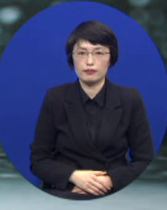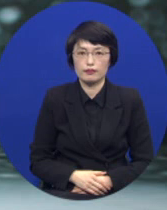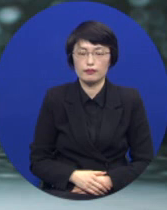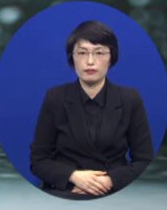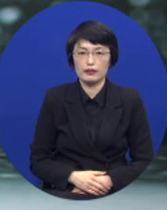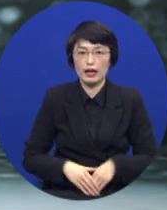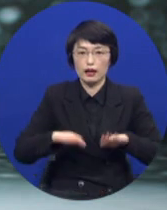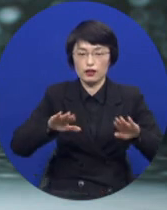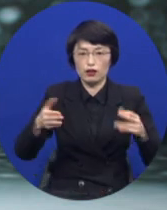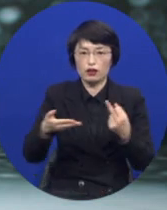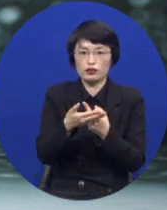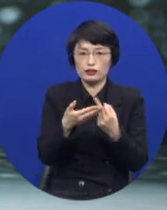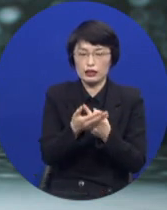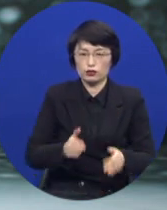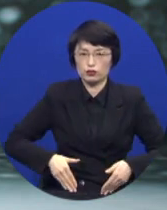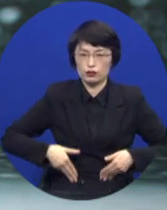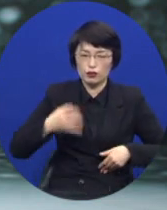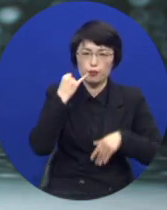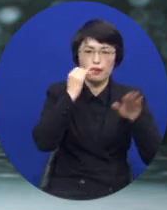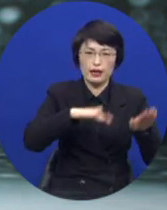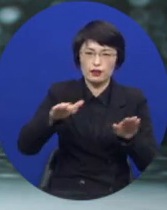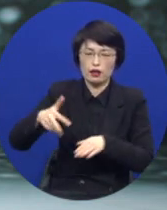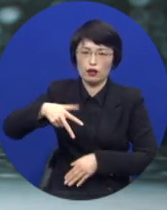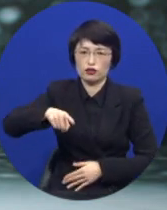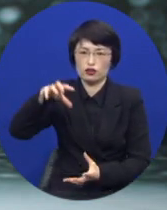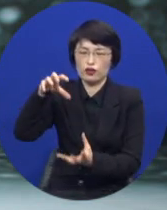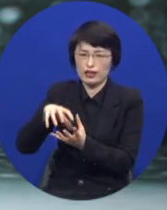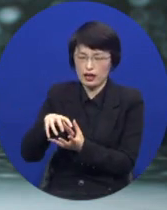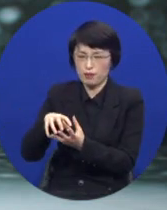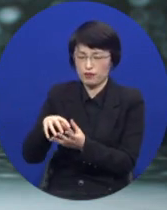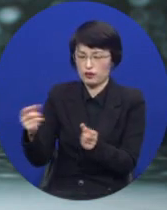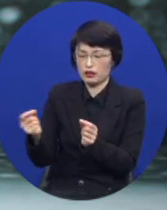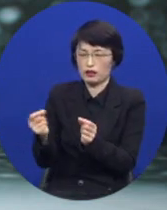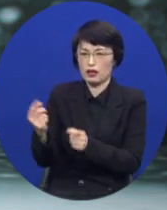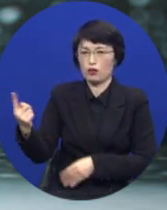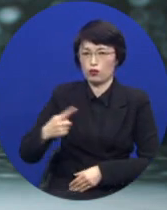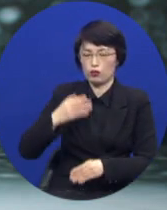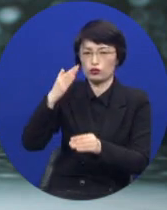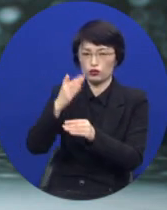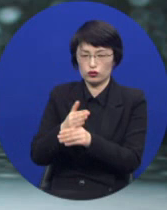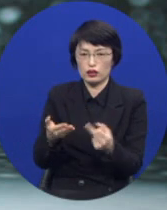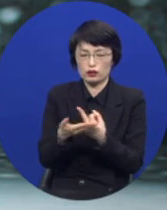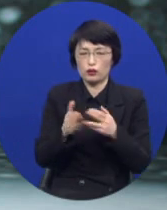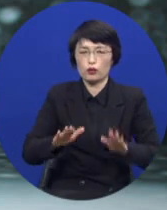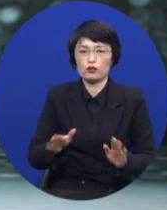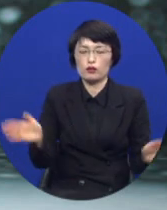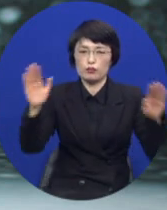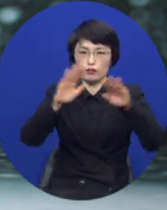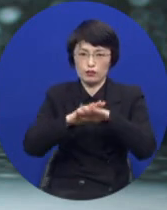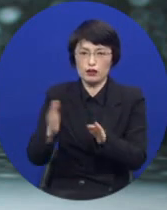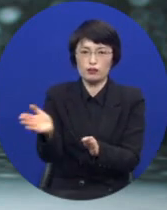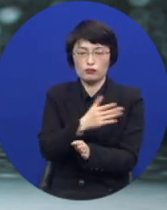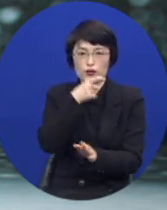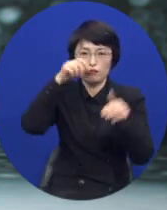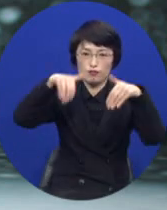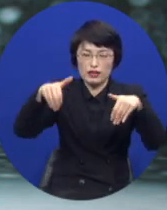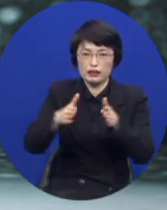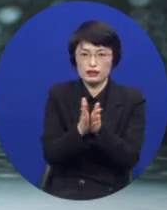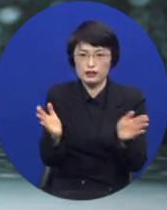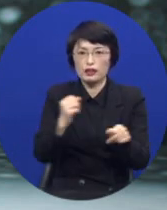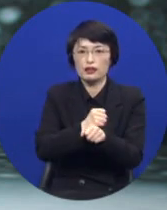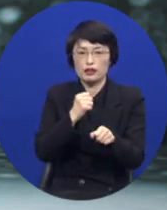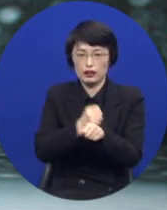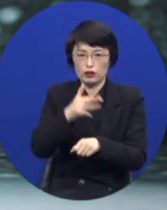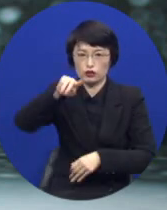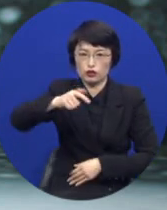현자의 제주도 남쪽 해상으로 저기압이 다가오고 있습니다 재주는 오늘 밤부터 비가 내리기 시작해서 저의 기 충분히 내의